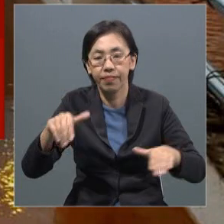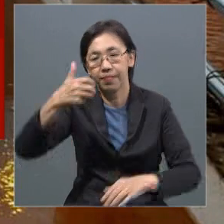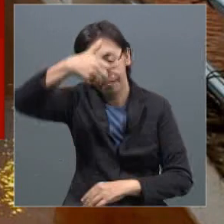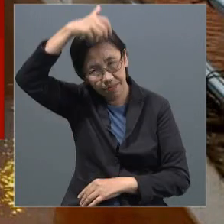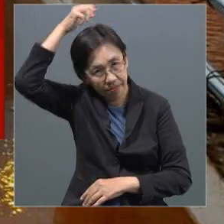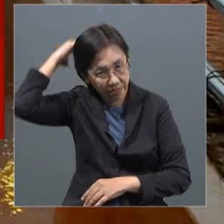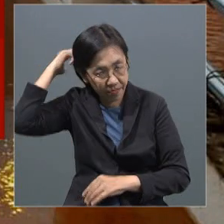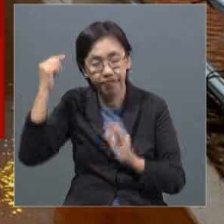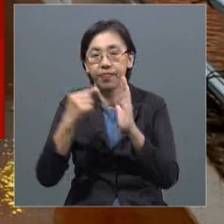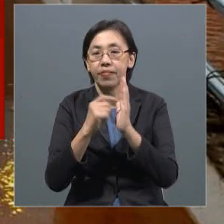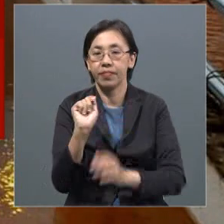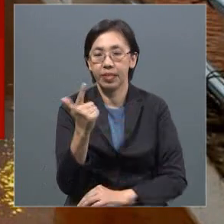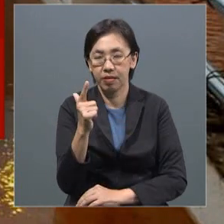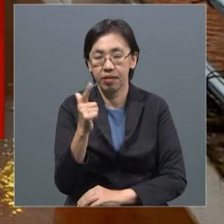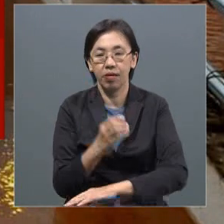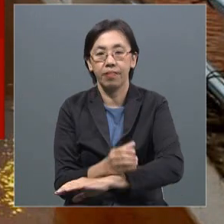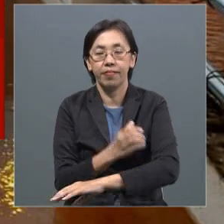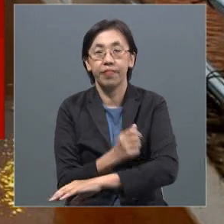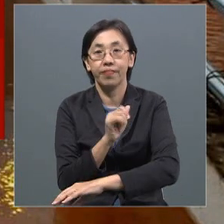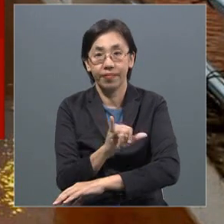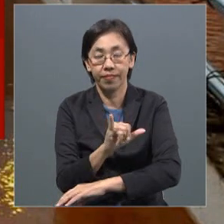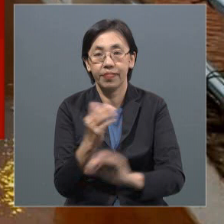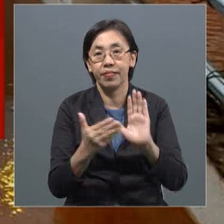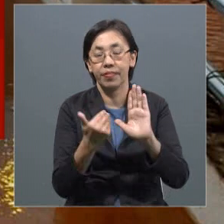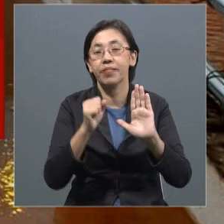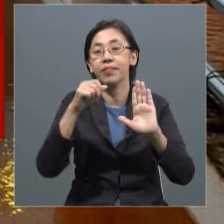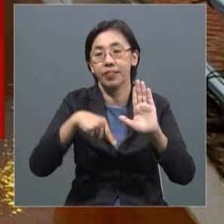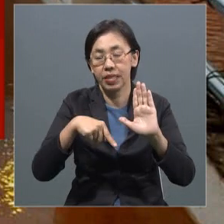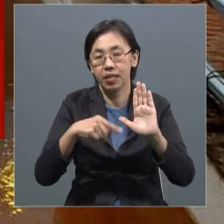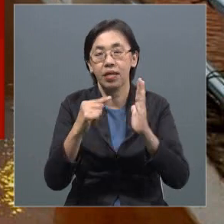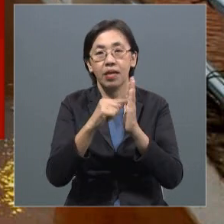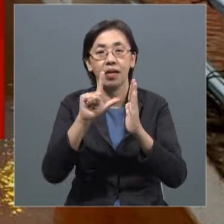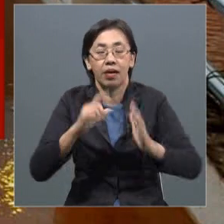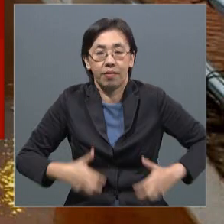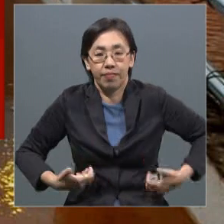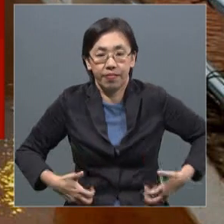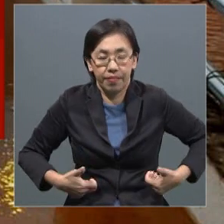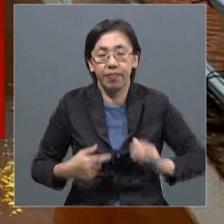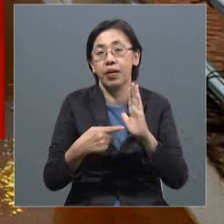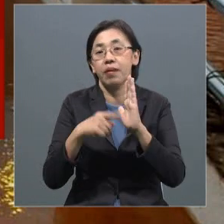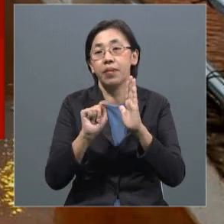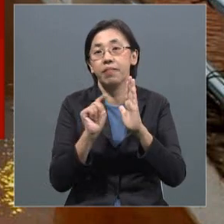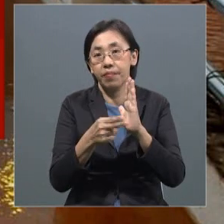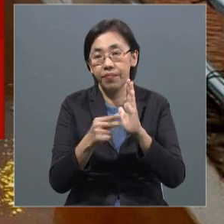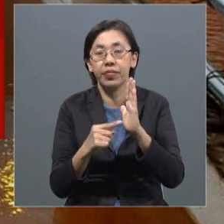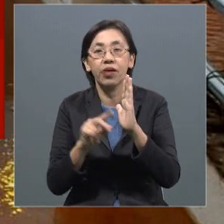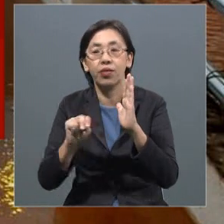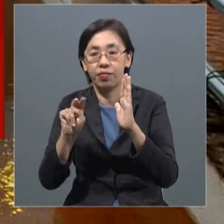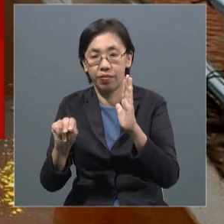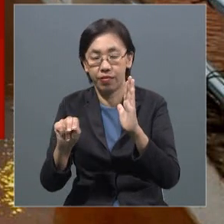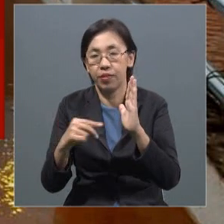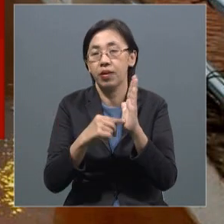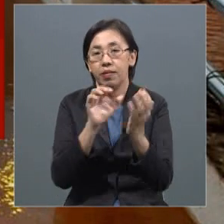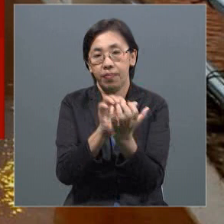สิงห์บุรีอ่างทองพระนครศรีอยุธยาสุพรรณบุรีลพบุรีปทุมธานีนนทบุรี